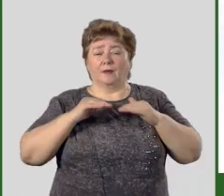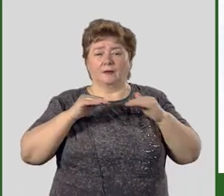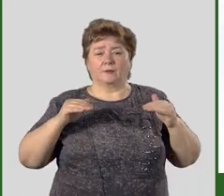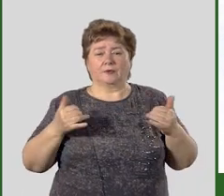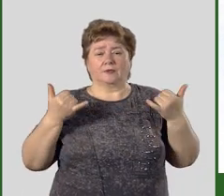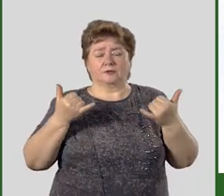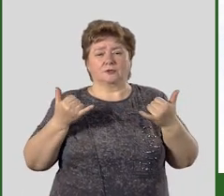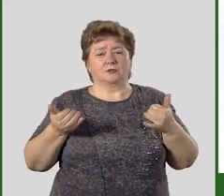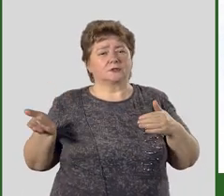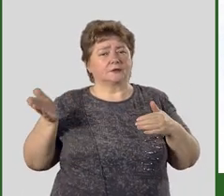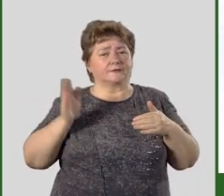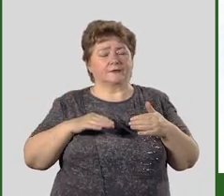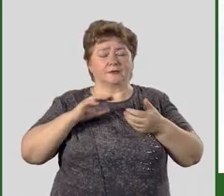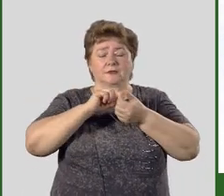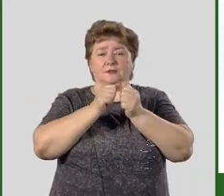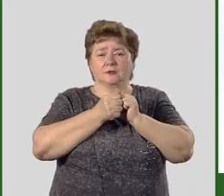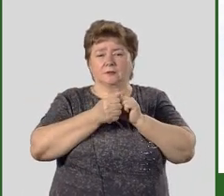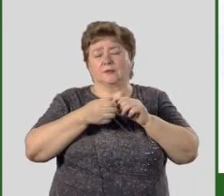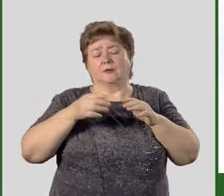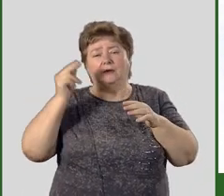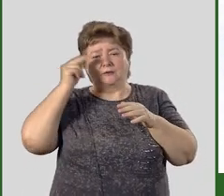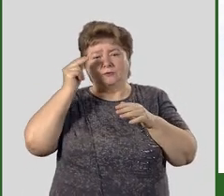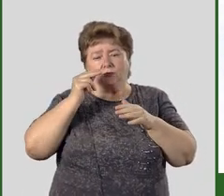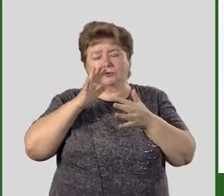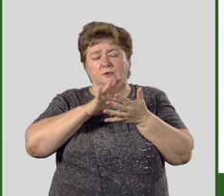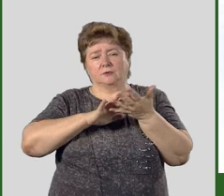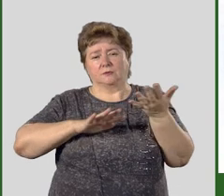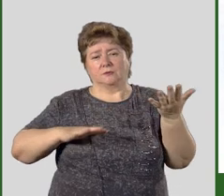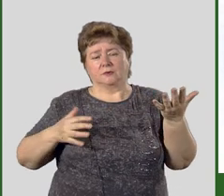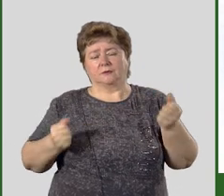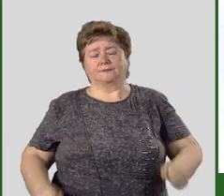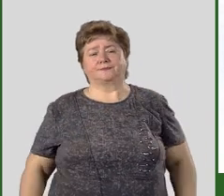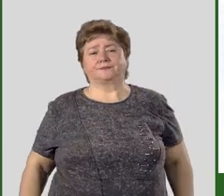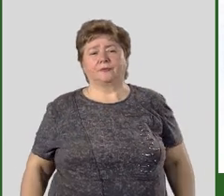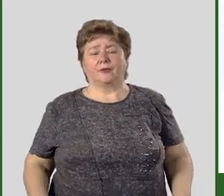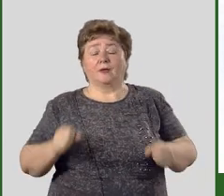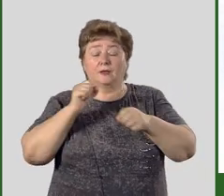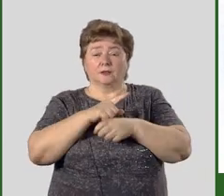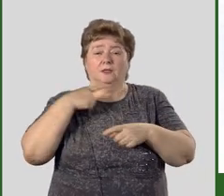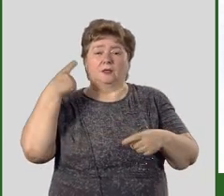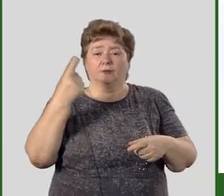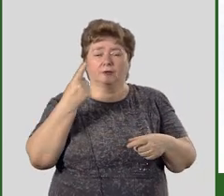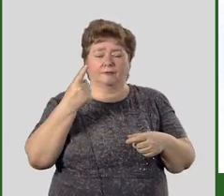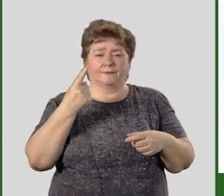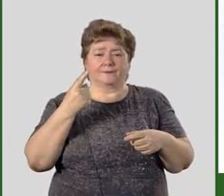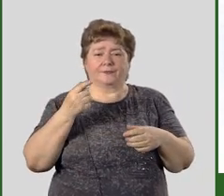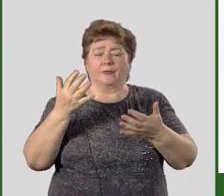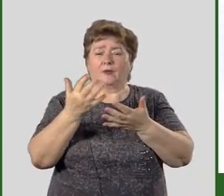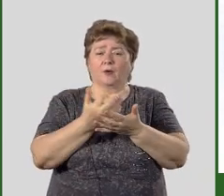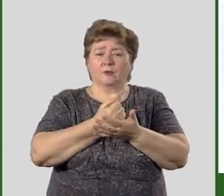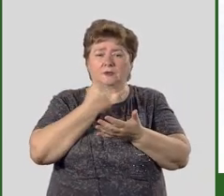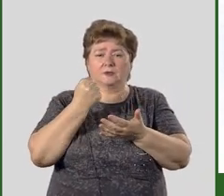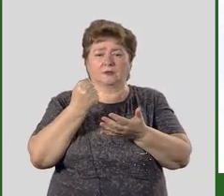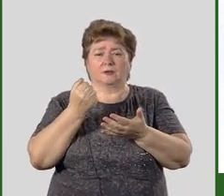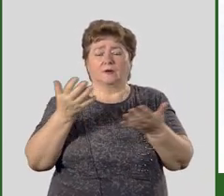Ребята, а теперь давайте закрепим с вами пройденный материал. Задание первое.